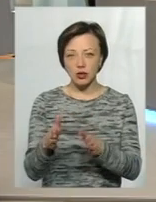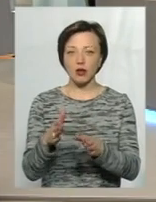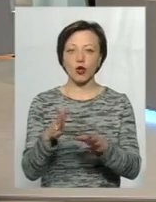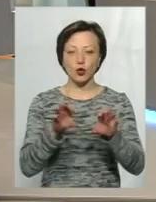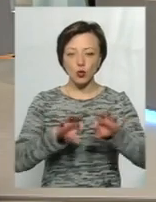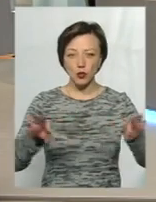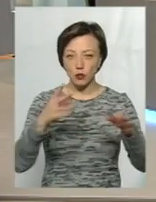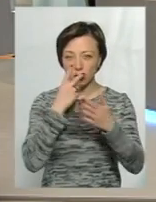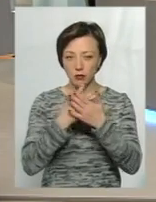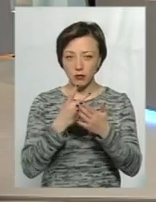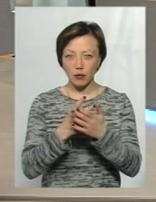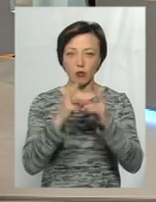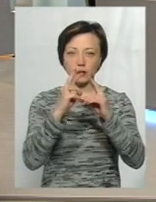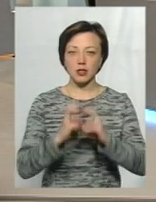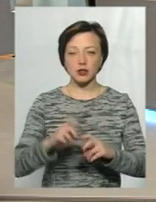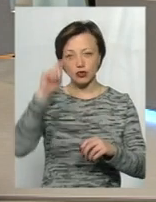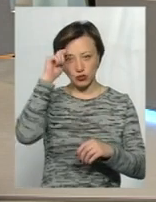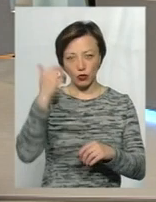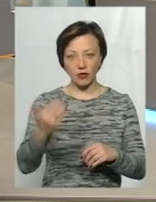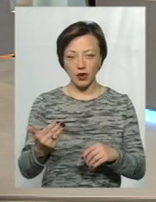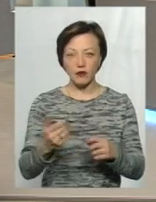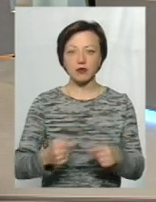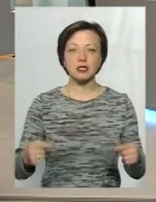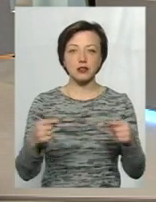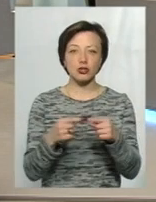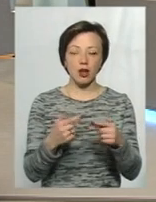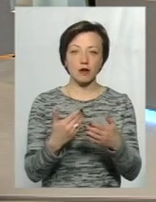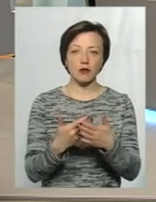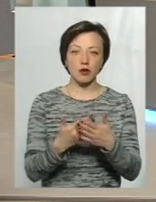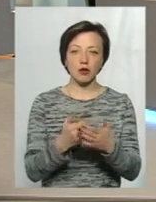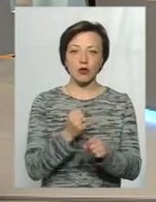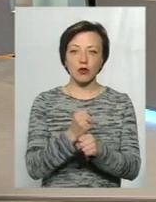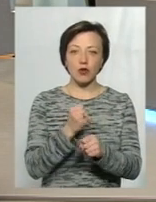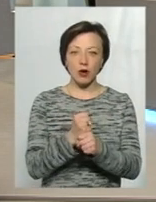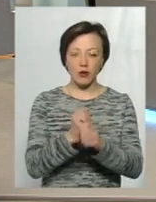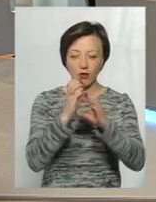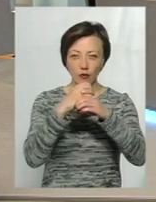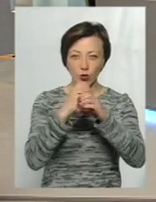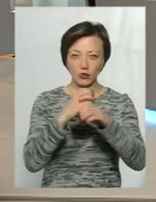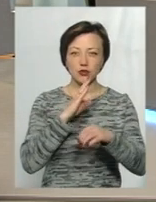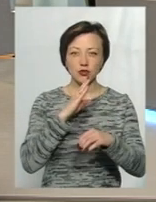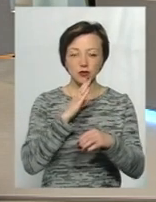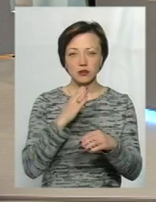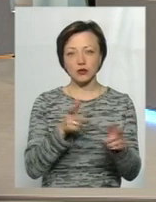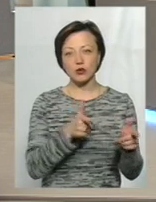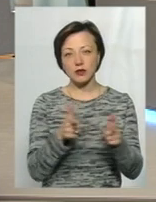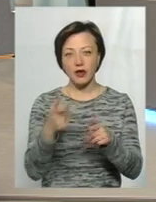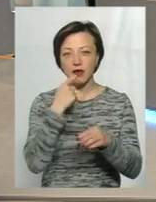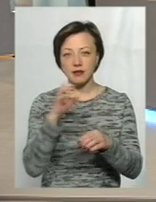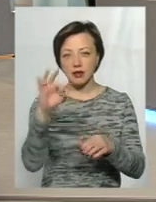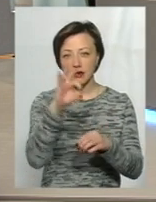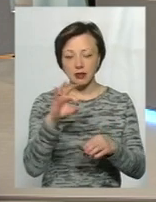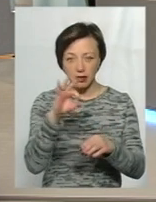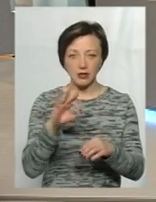того, як маємо маски, обстежується чоловік, визначаємо, там, робимо фолікулометрію, тобто визначаємо, чи в неї дозрівається клітина,